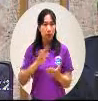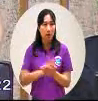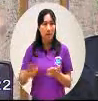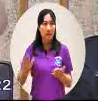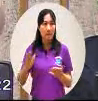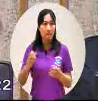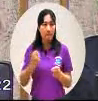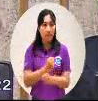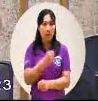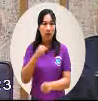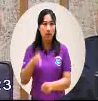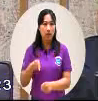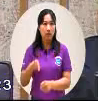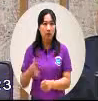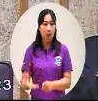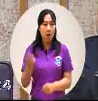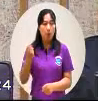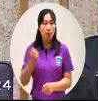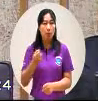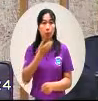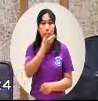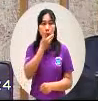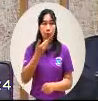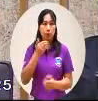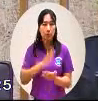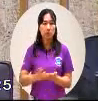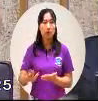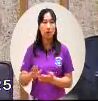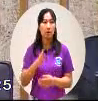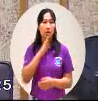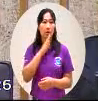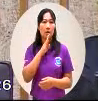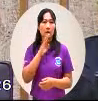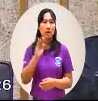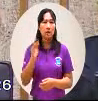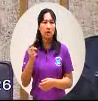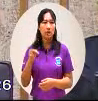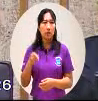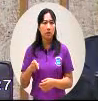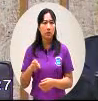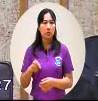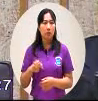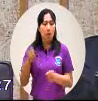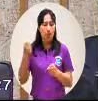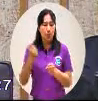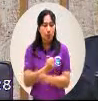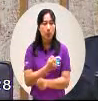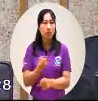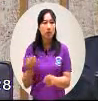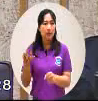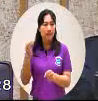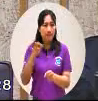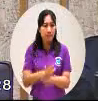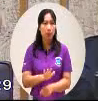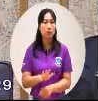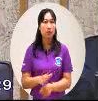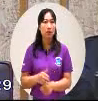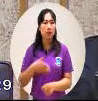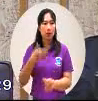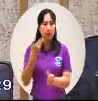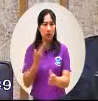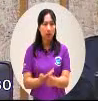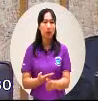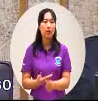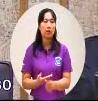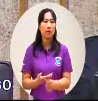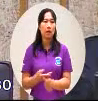消灭，在法律上可能没有损害赔偿的问题，但是是不是可以用损失补偿？哈，行政上损失补偿可以研议